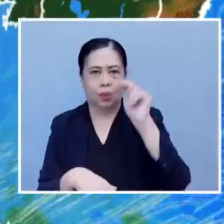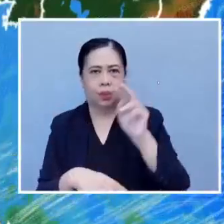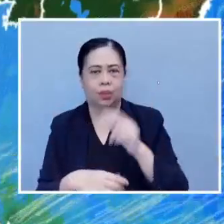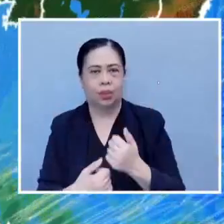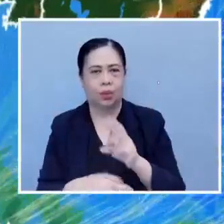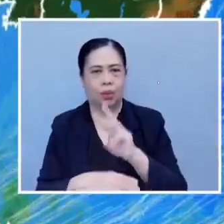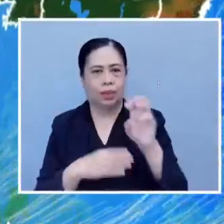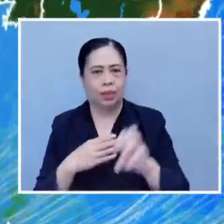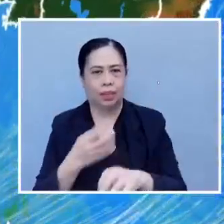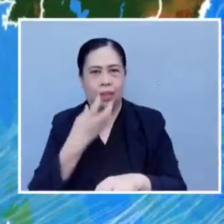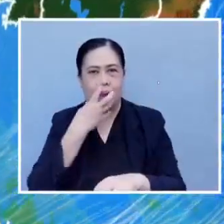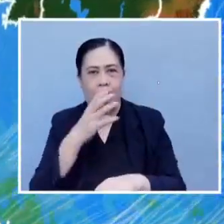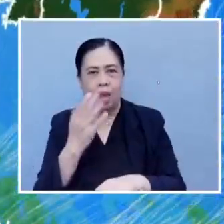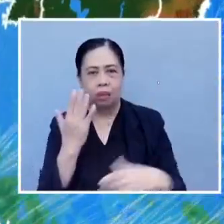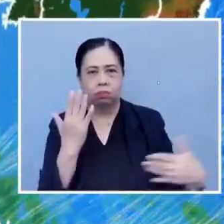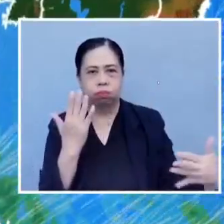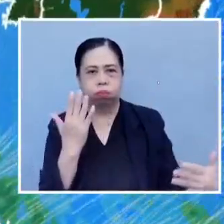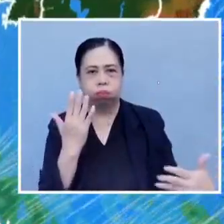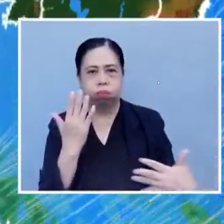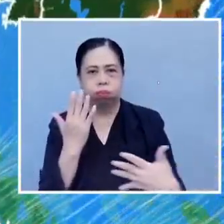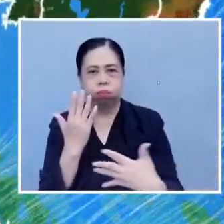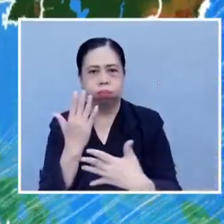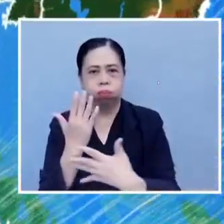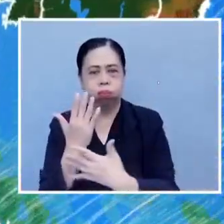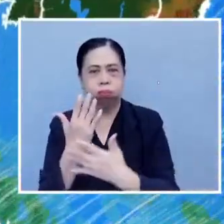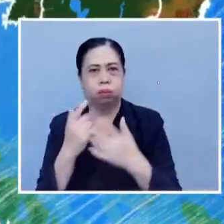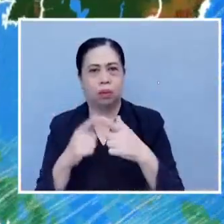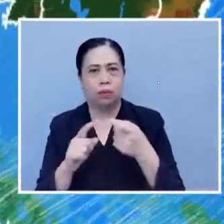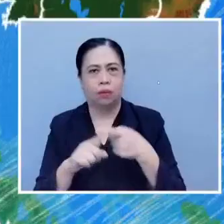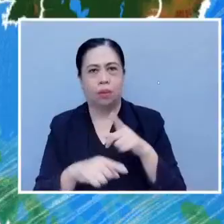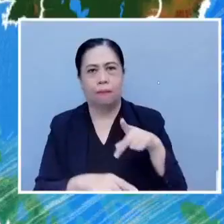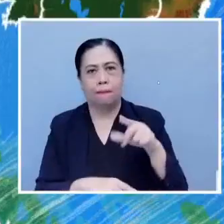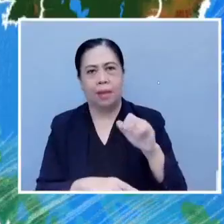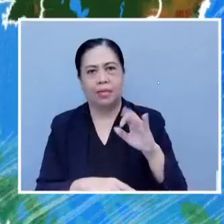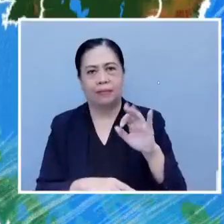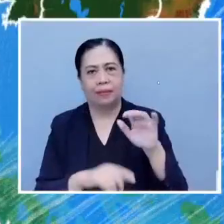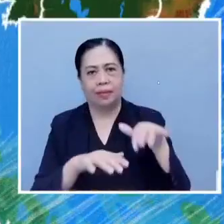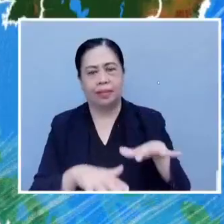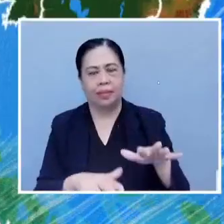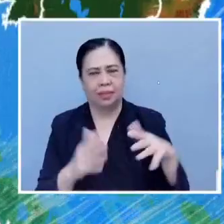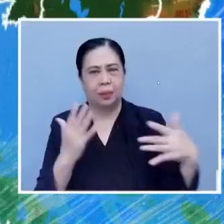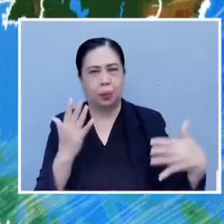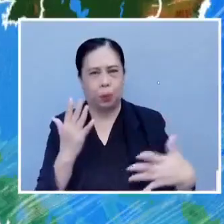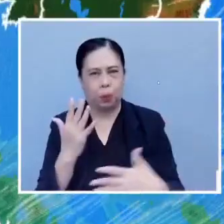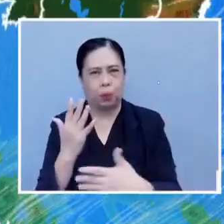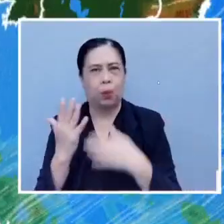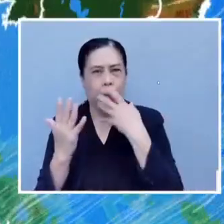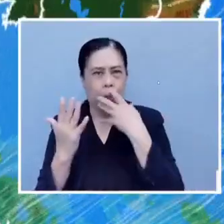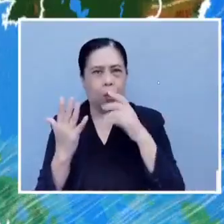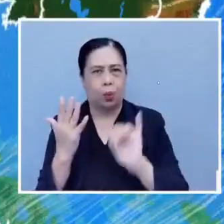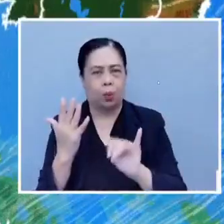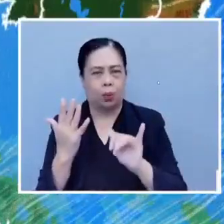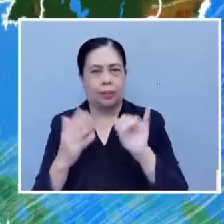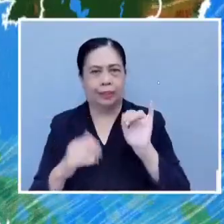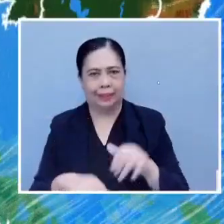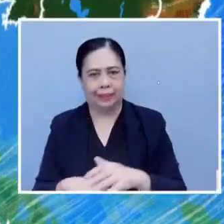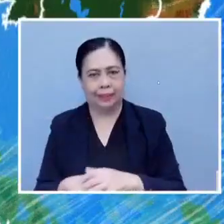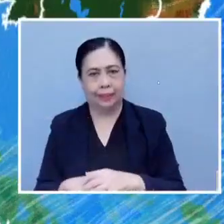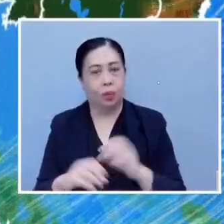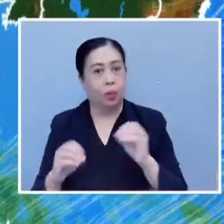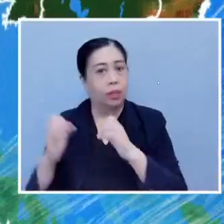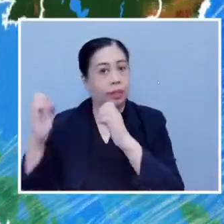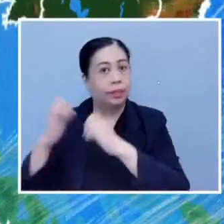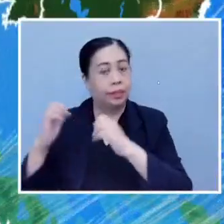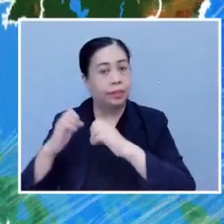ang mainit na easterlies o silanganin mula po sa dagat Pasipiko ang iiral sa malaking bahagi ng ating bansa. Wala rin